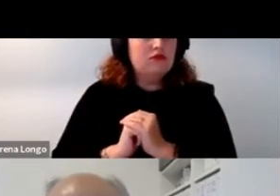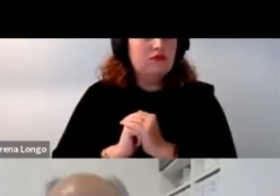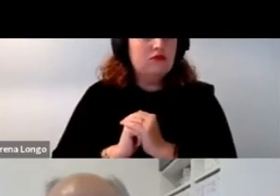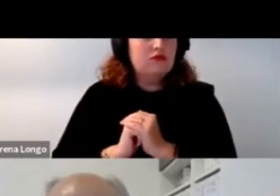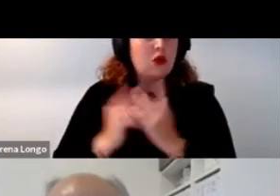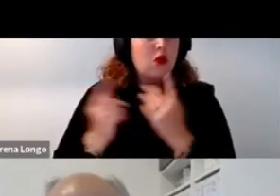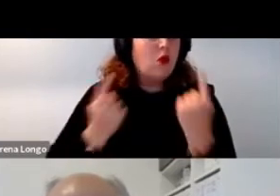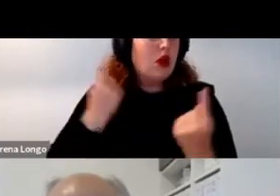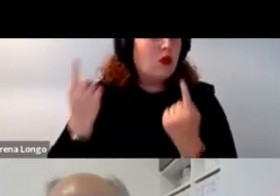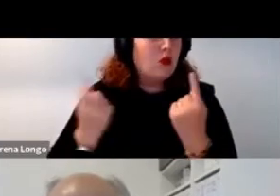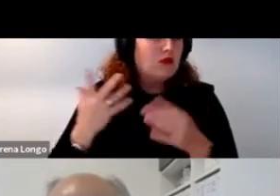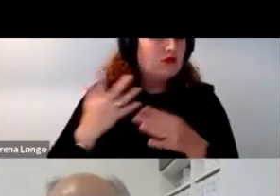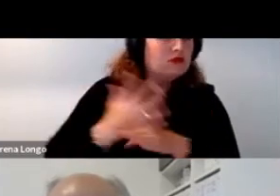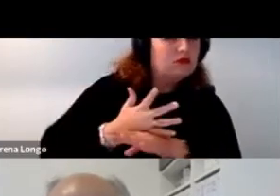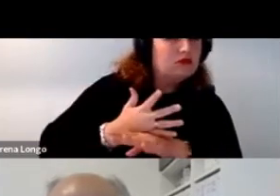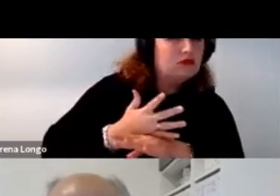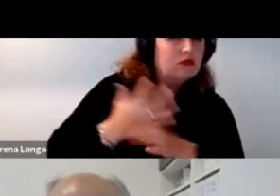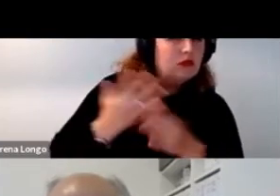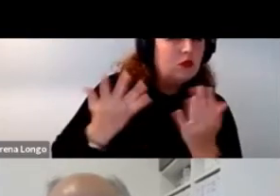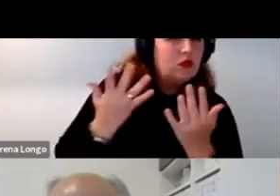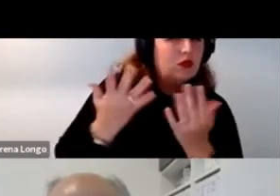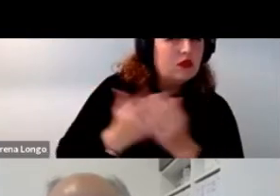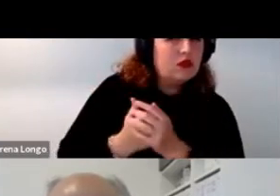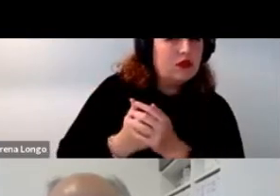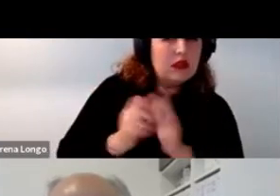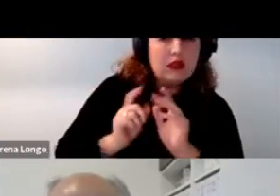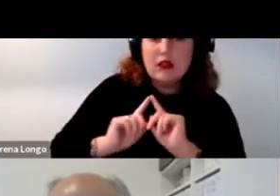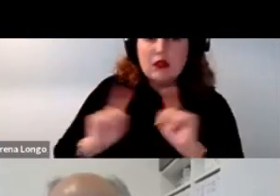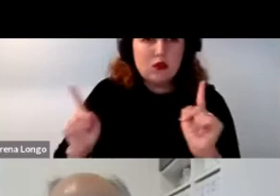C'è qualcuno? Nessuno?